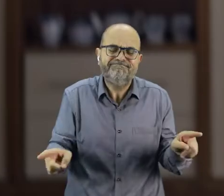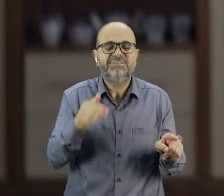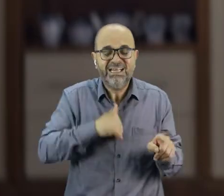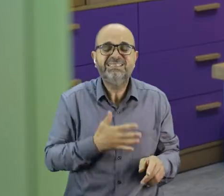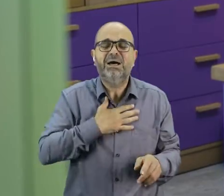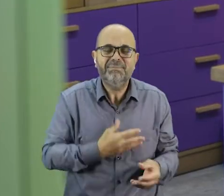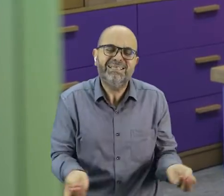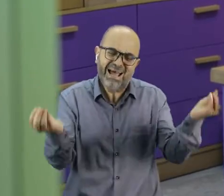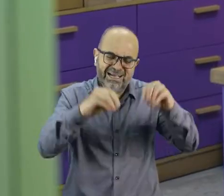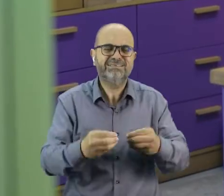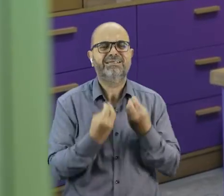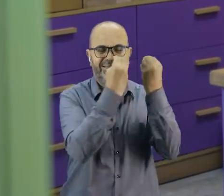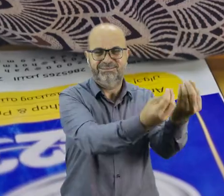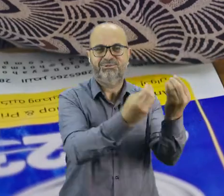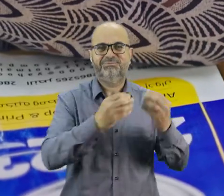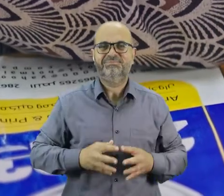نعطيهم أكتر.